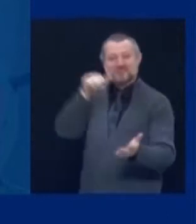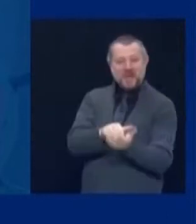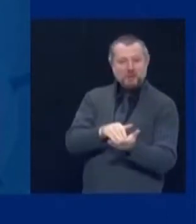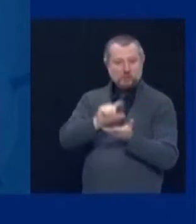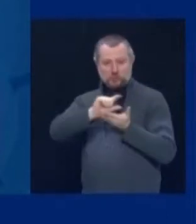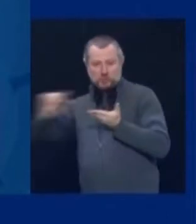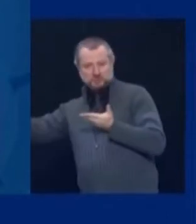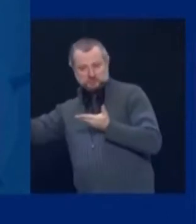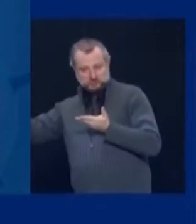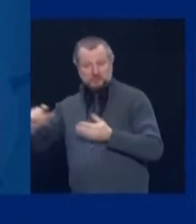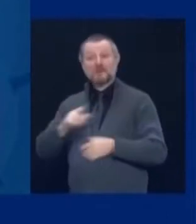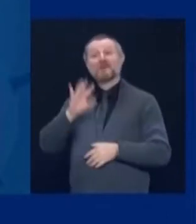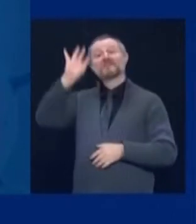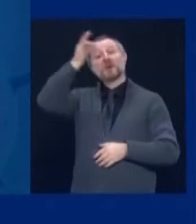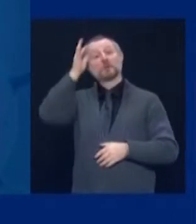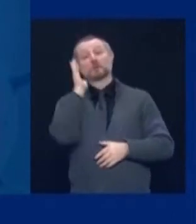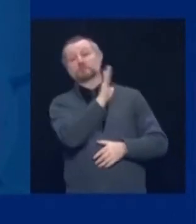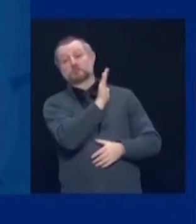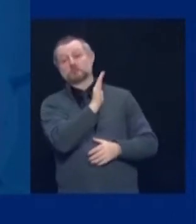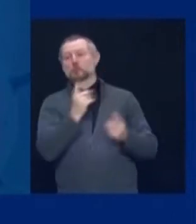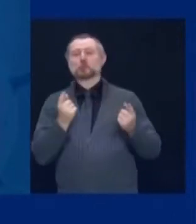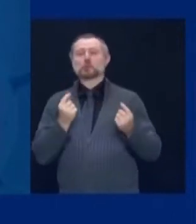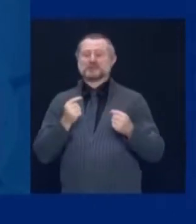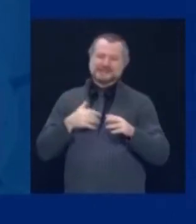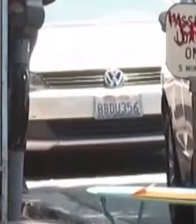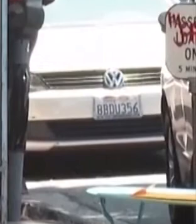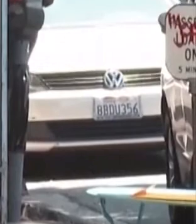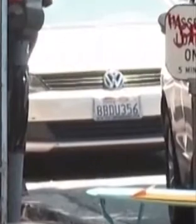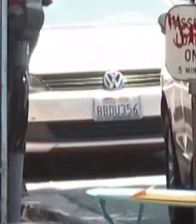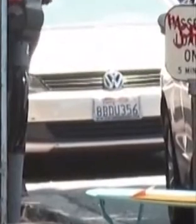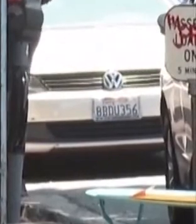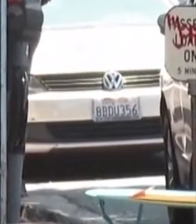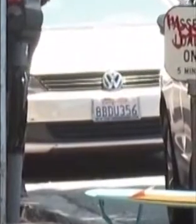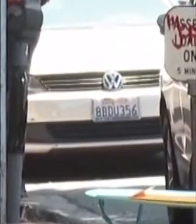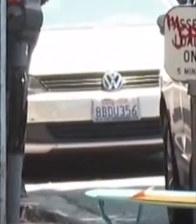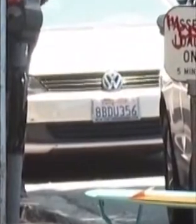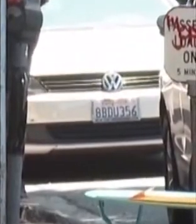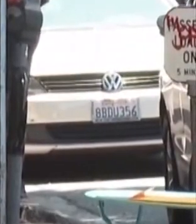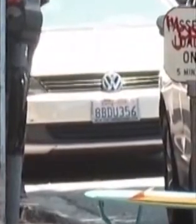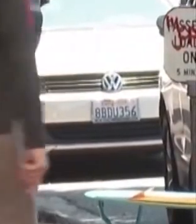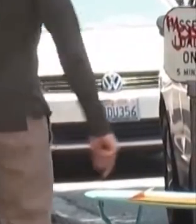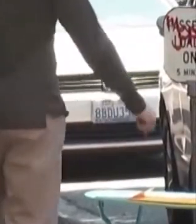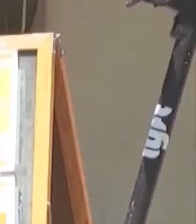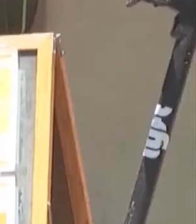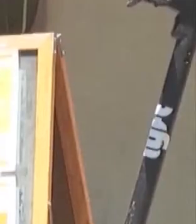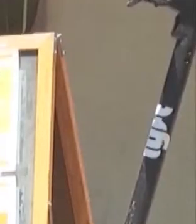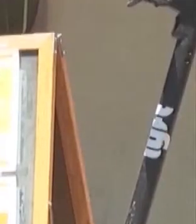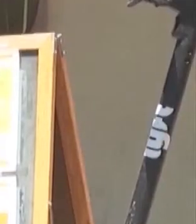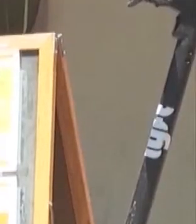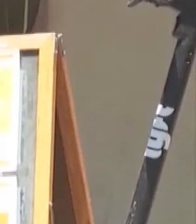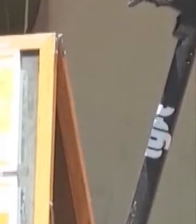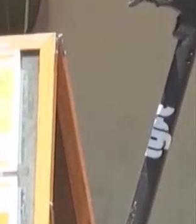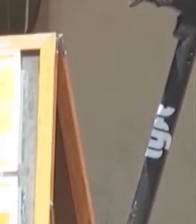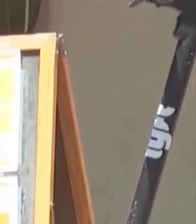lớn vì vậy chúng tôi sẽ ưu tiên các nhân viên ở bệnh viện có nguy cơ cao các chuyên gia cho rằng Mỹ thực sự cần một công cụ